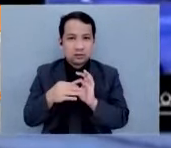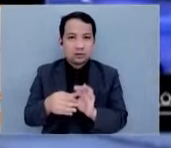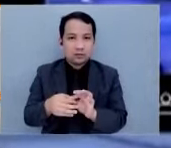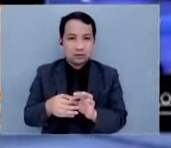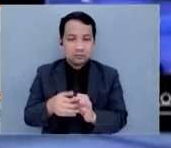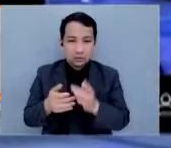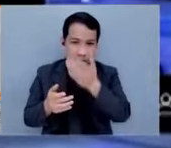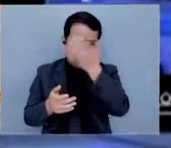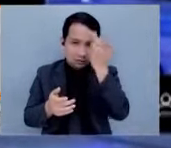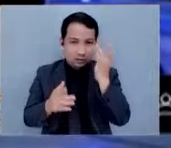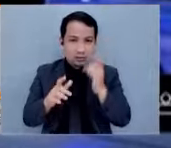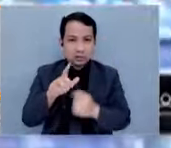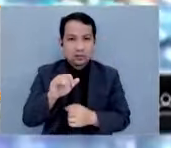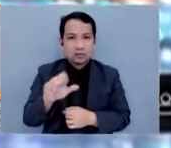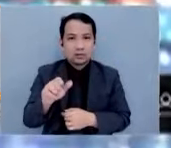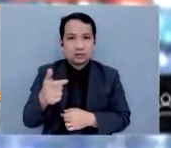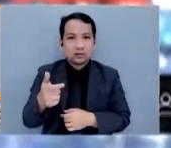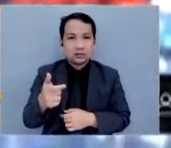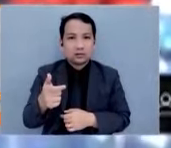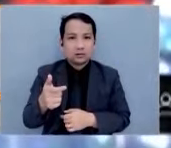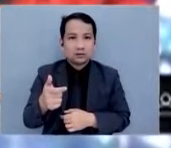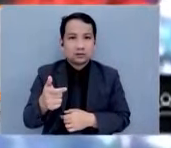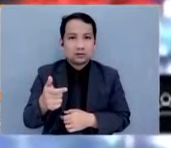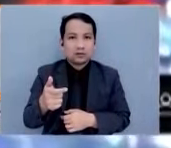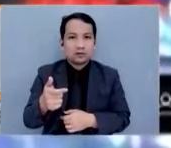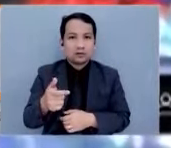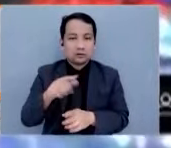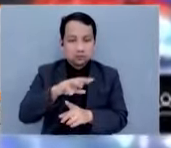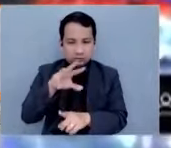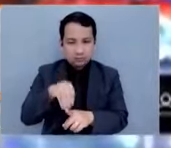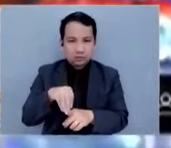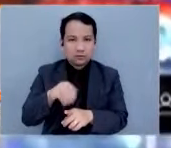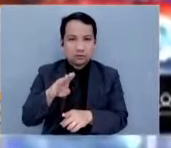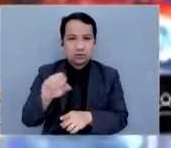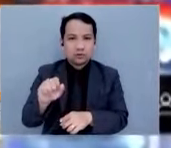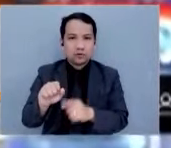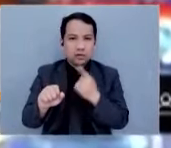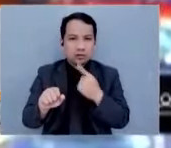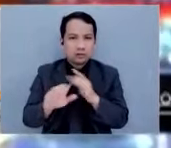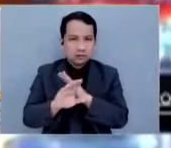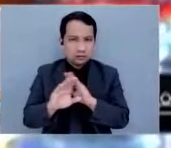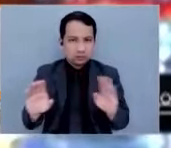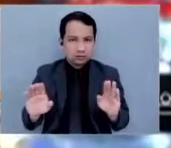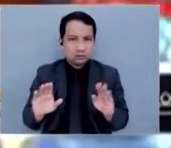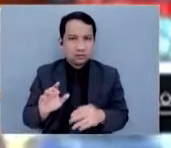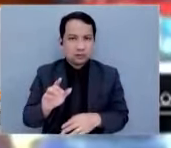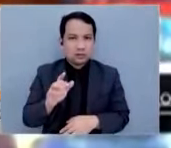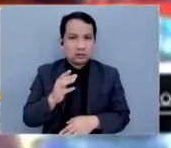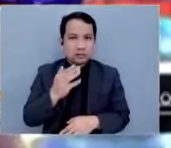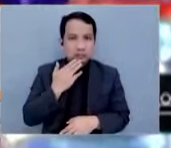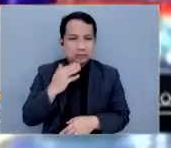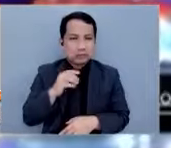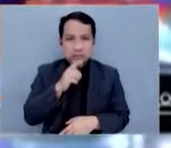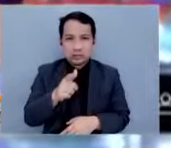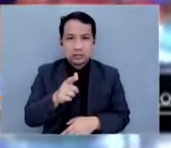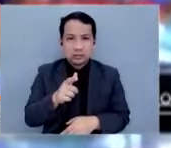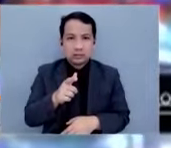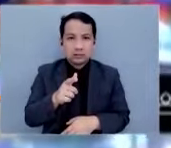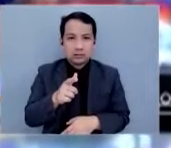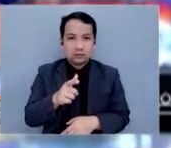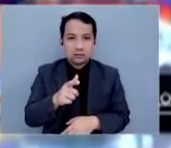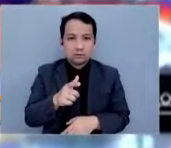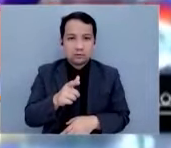ni Leslie Go sa pageant. Sa kulturang Botswana, sinasabing malas umano at paraan ng pangkukulam